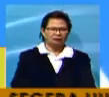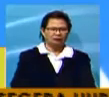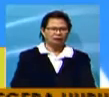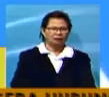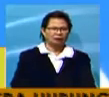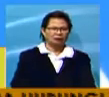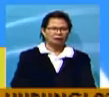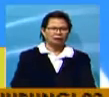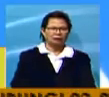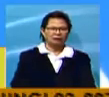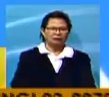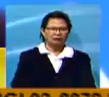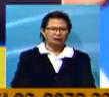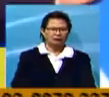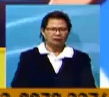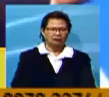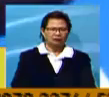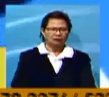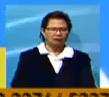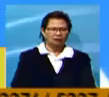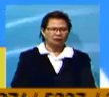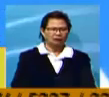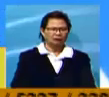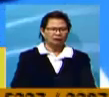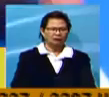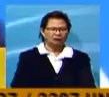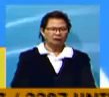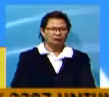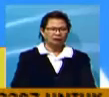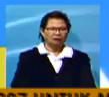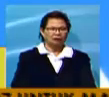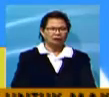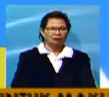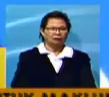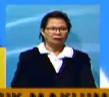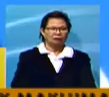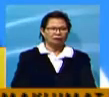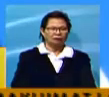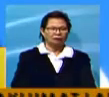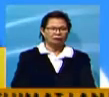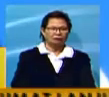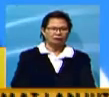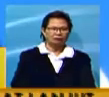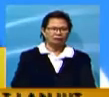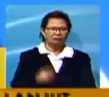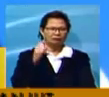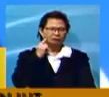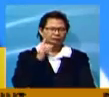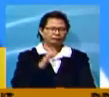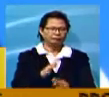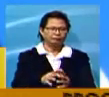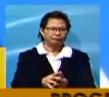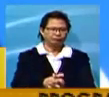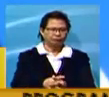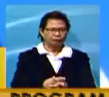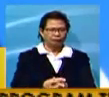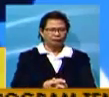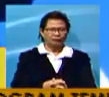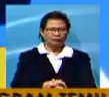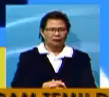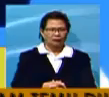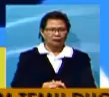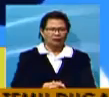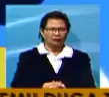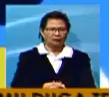one place, and bringing trade for the whole ASEAN region, delivery system, very,